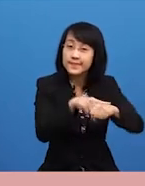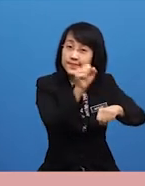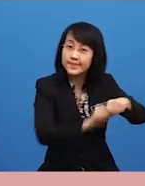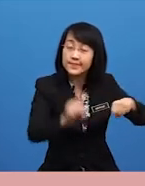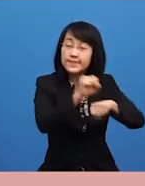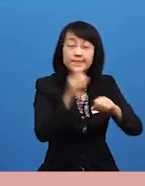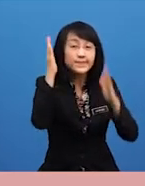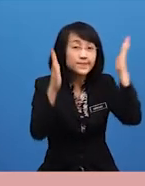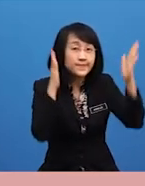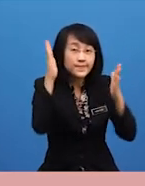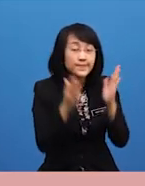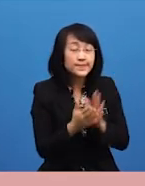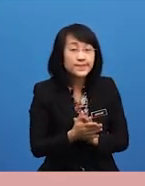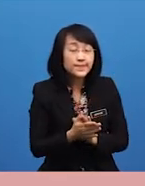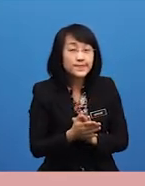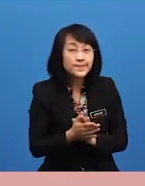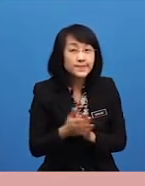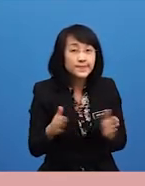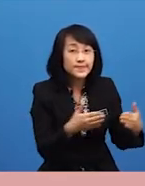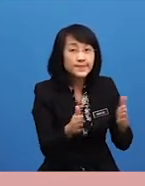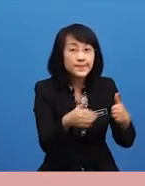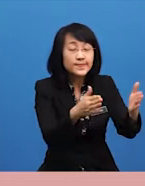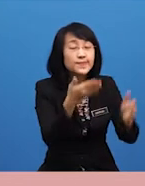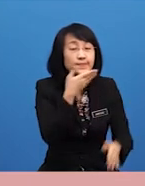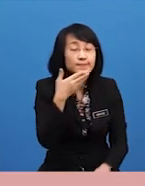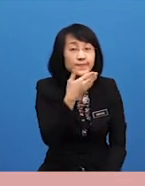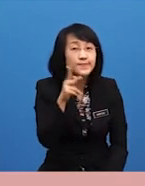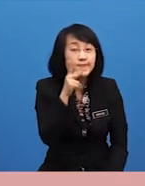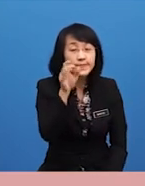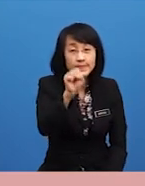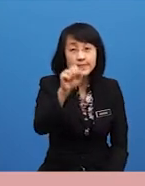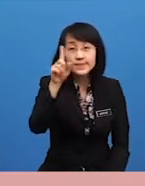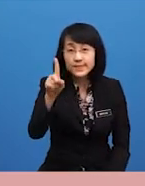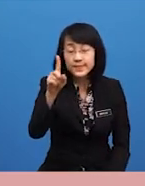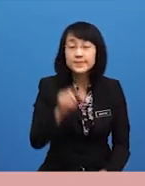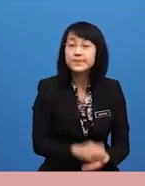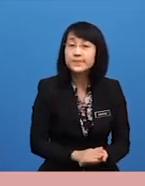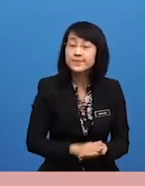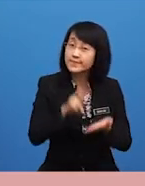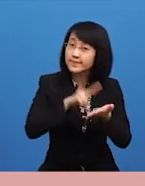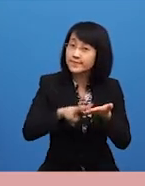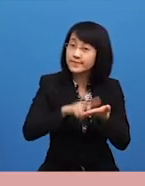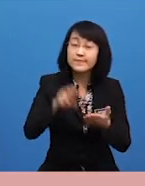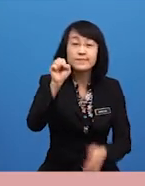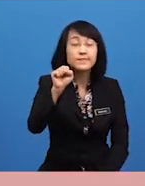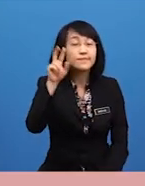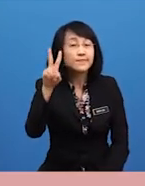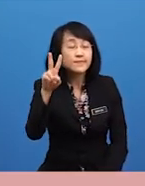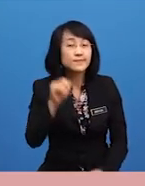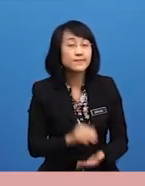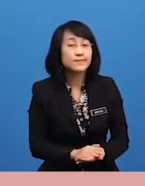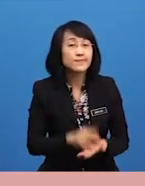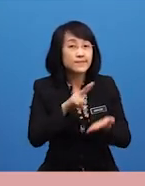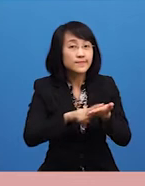semenanjung Malaysia ialah Sungai Muda di Kedah S1, Sungai Perak S2,